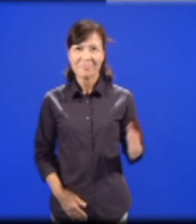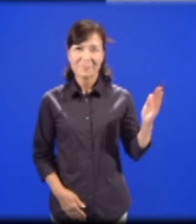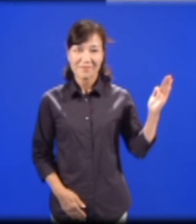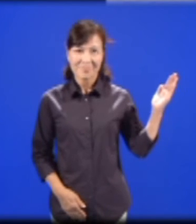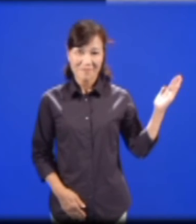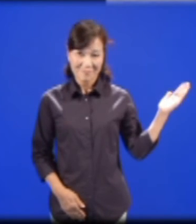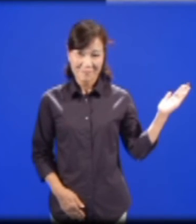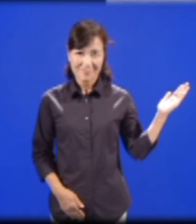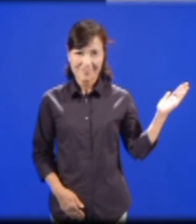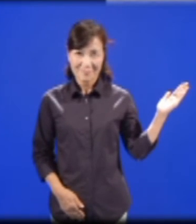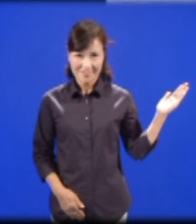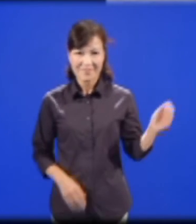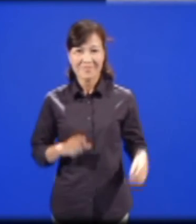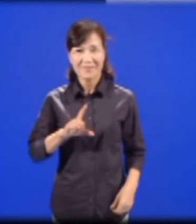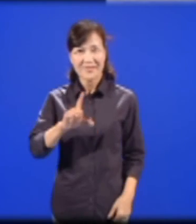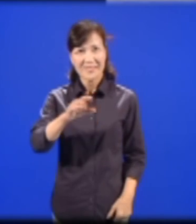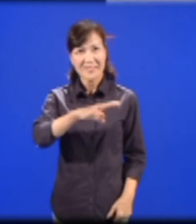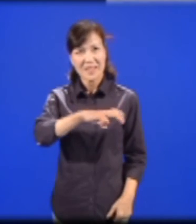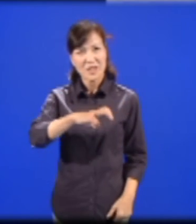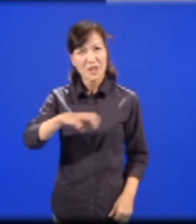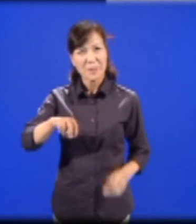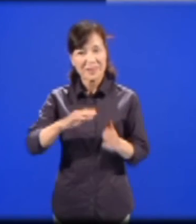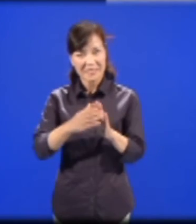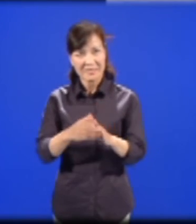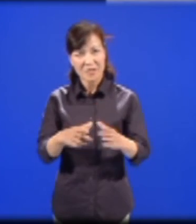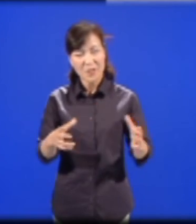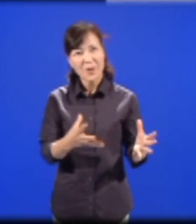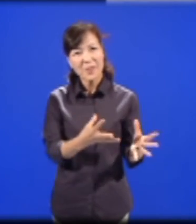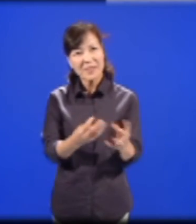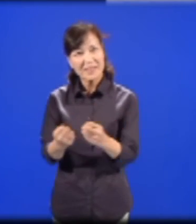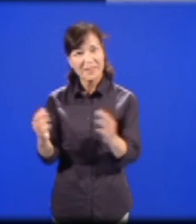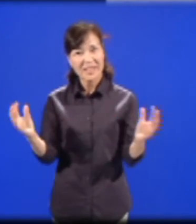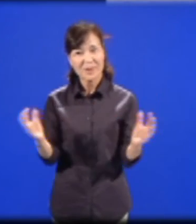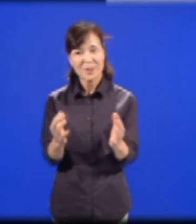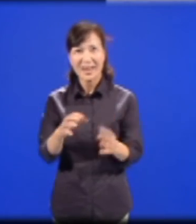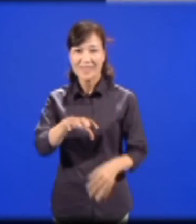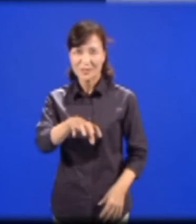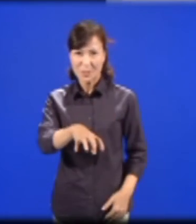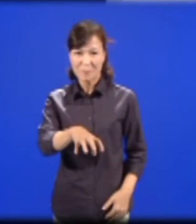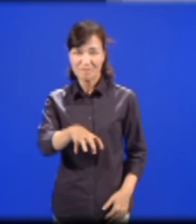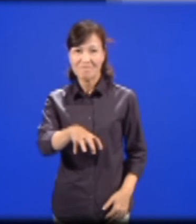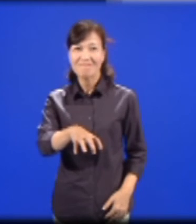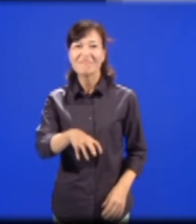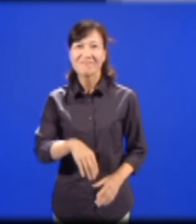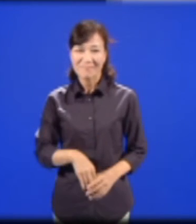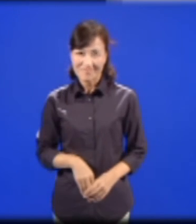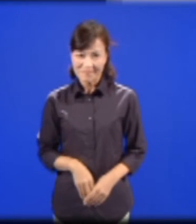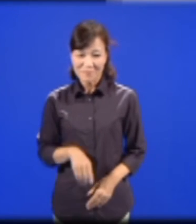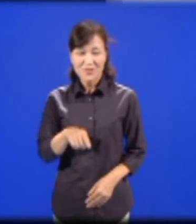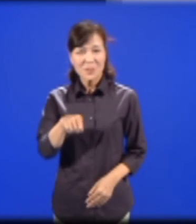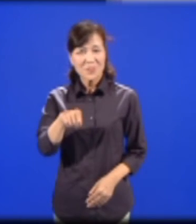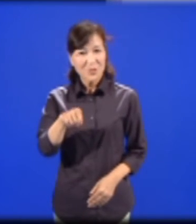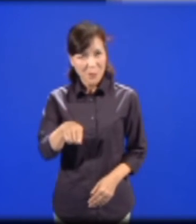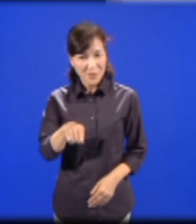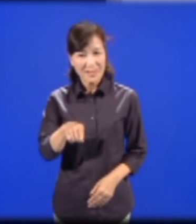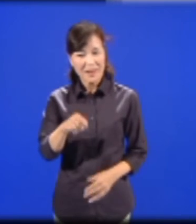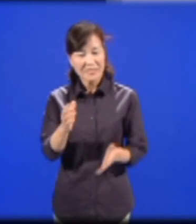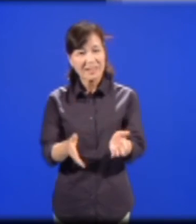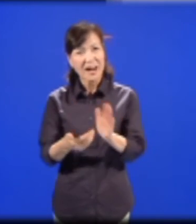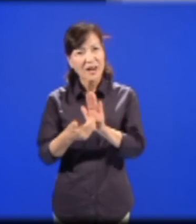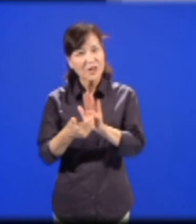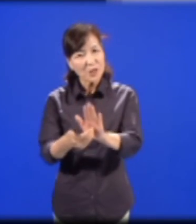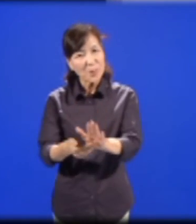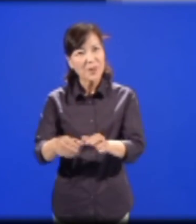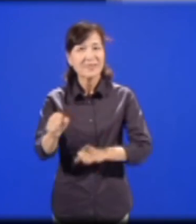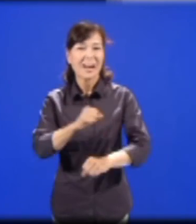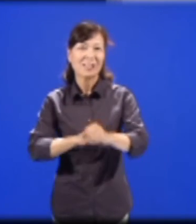こちらは阿賀田地区にある上海町大沢集会所。ここで介護予防に関する取り